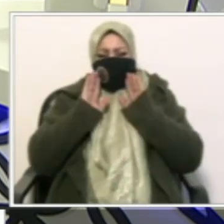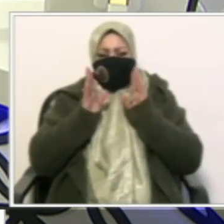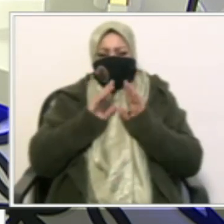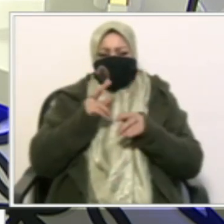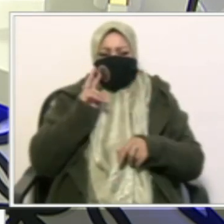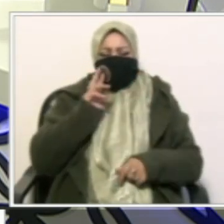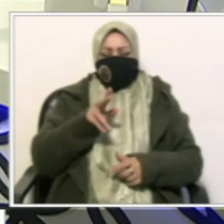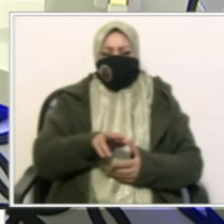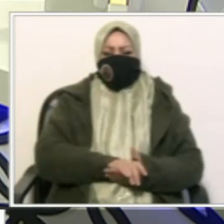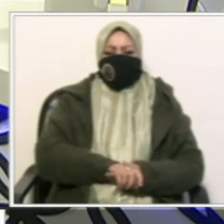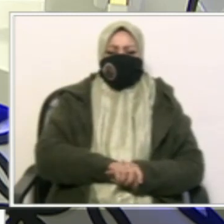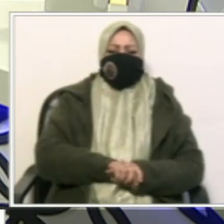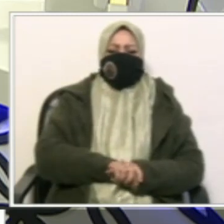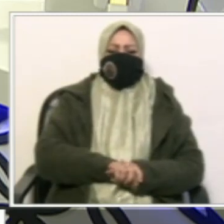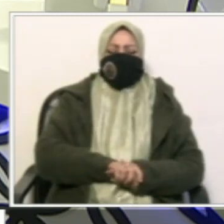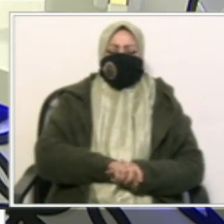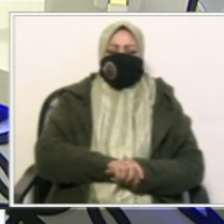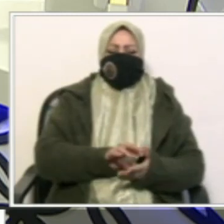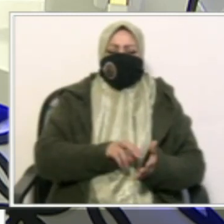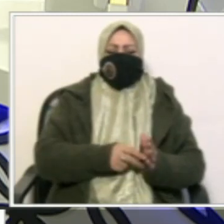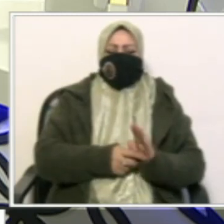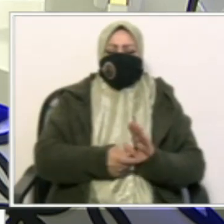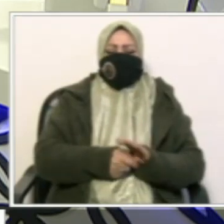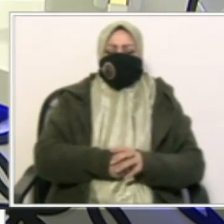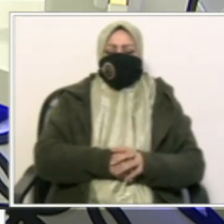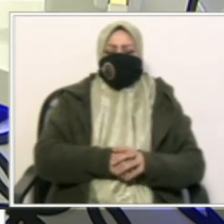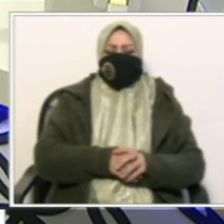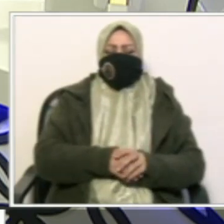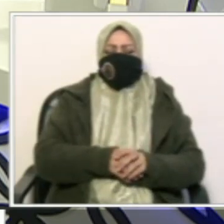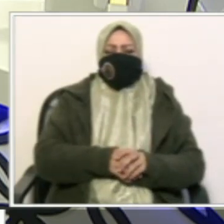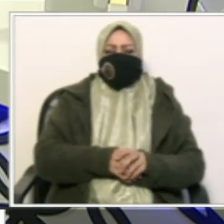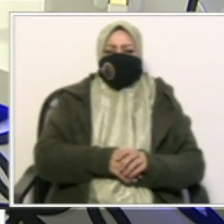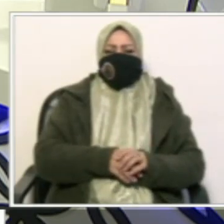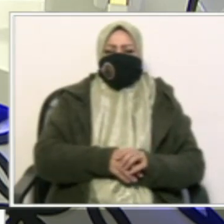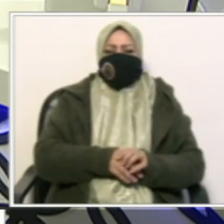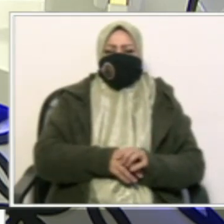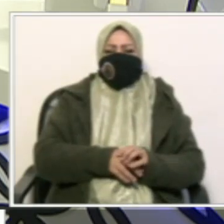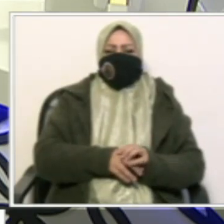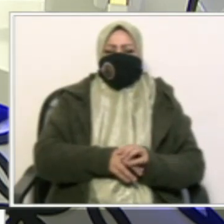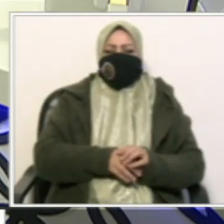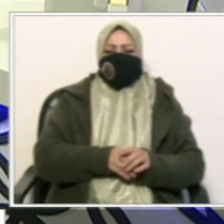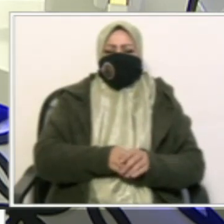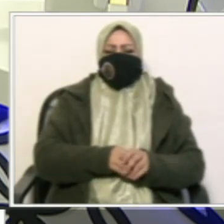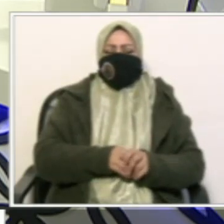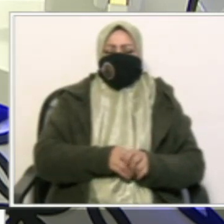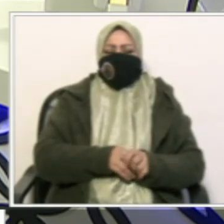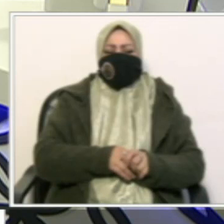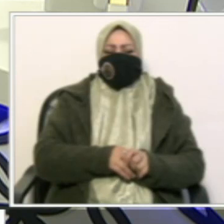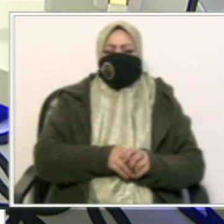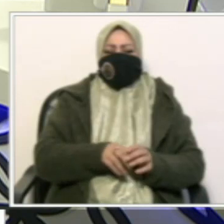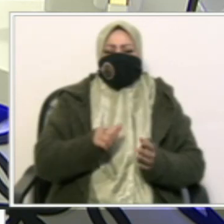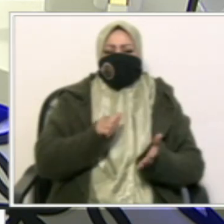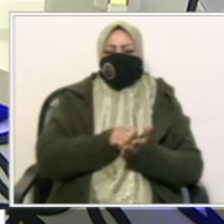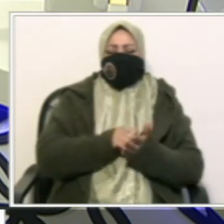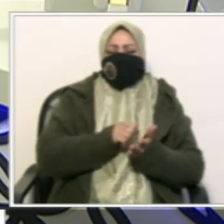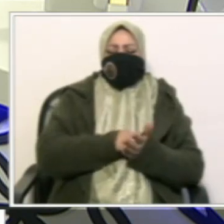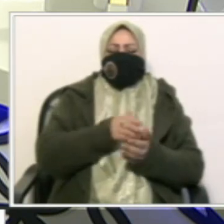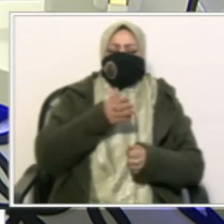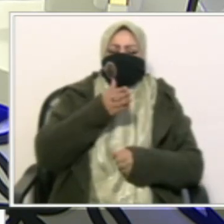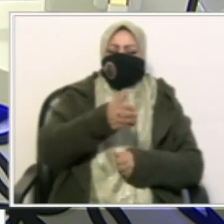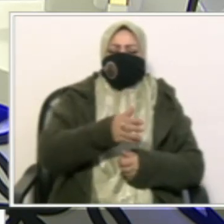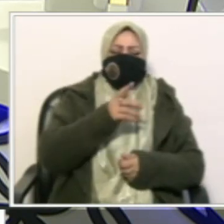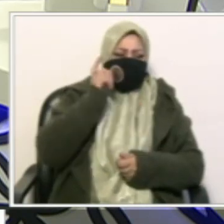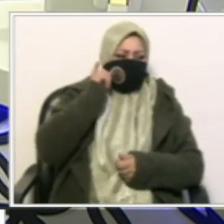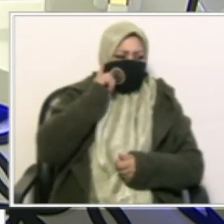لضيف غريب وتخش له في الحوش بتاعه وتبدا انت مستغرب وحاصر ويشرب مشروب مرات حتى الشاي تشرك بها. لما تخش في بيت الله وتضع